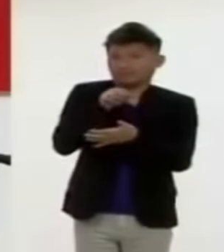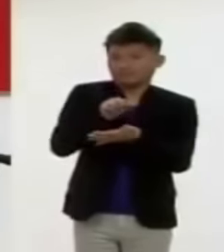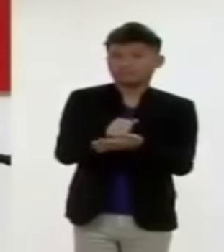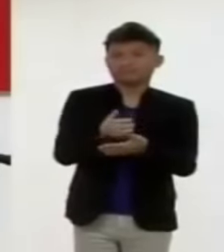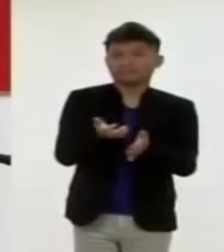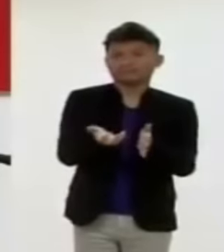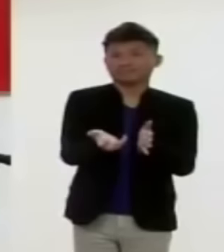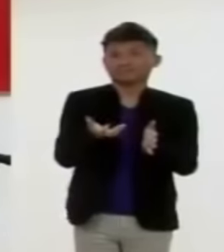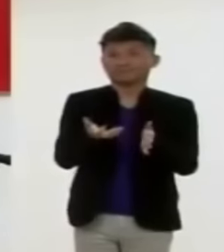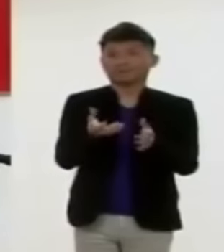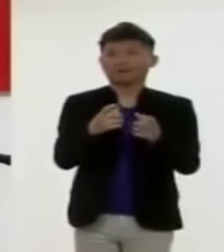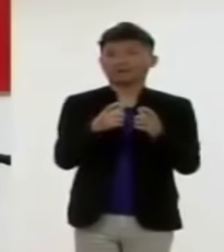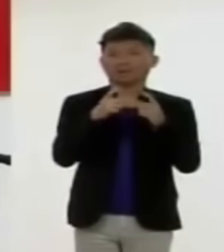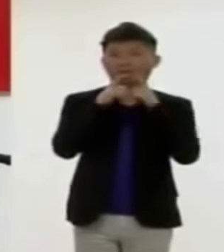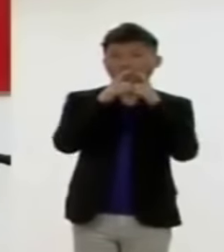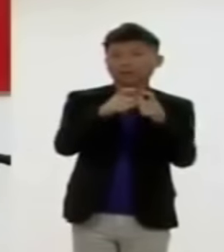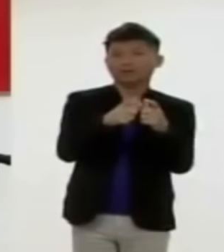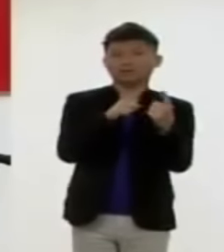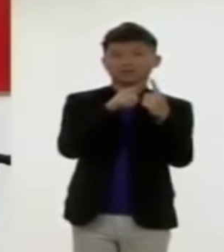应一下刚刚有几位，